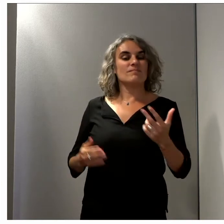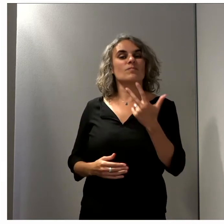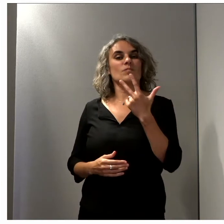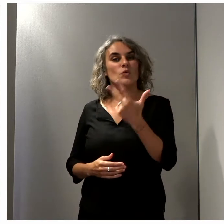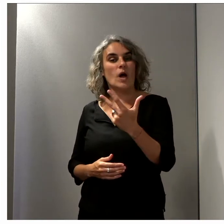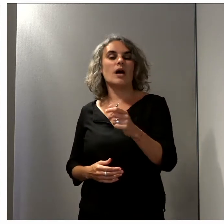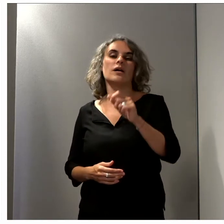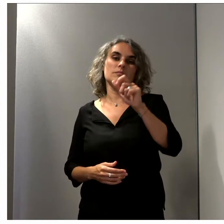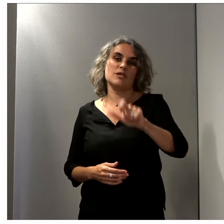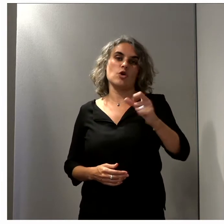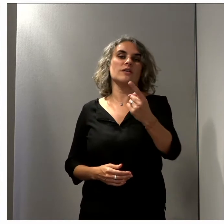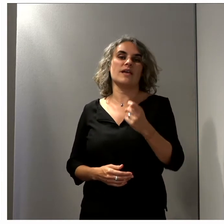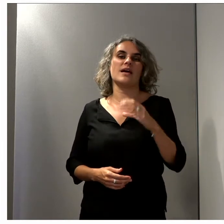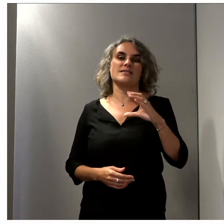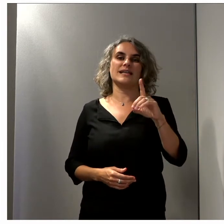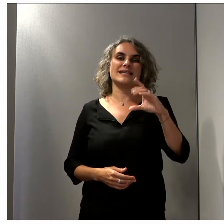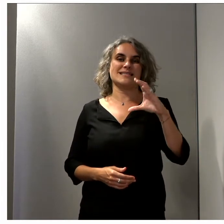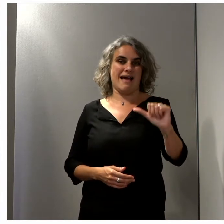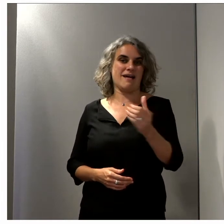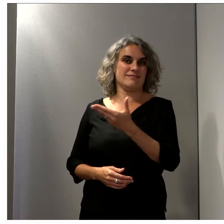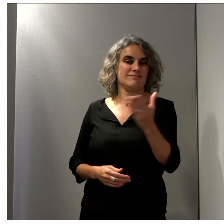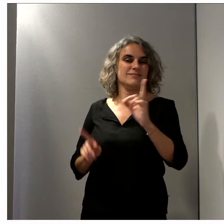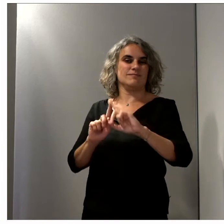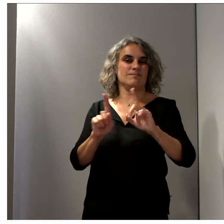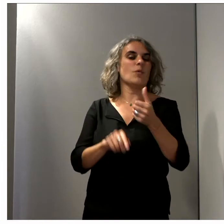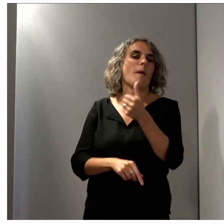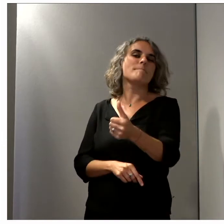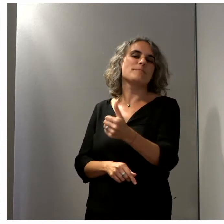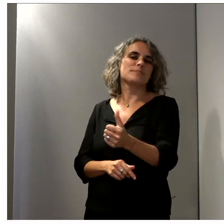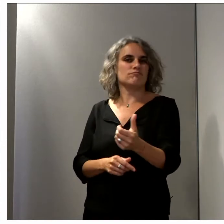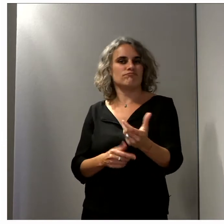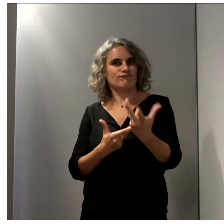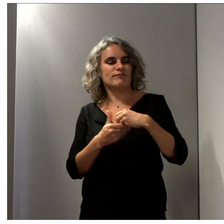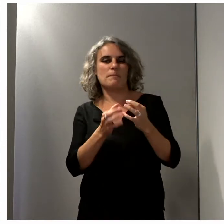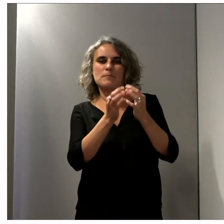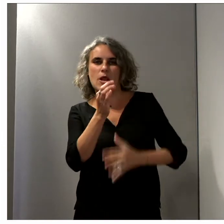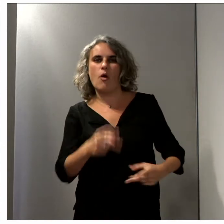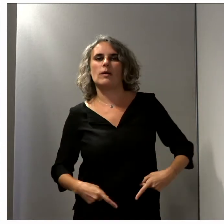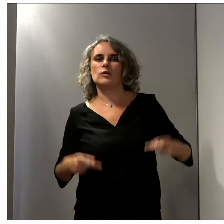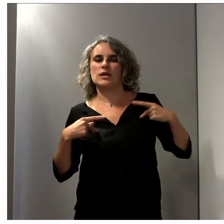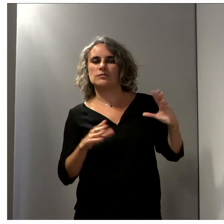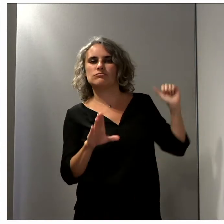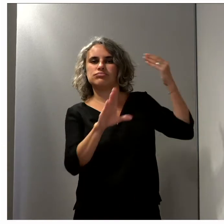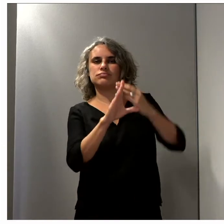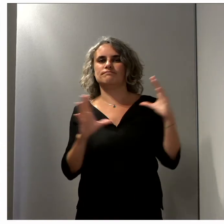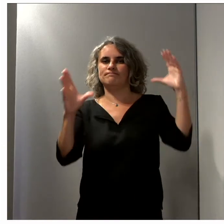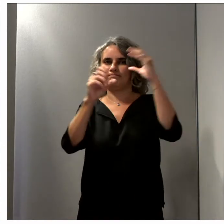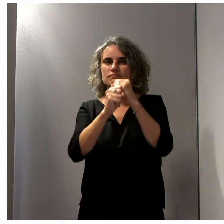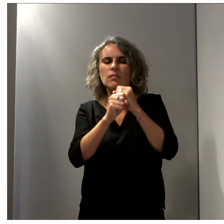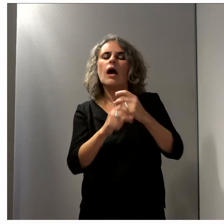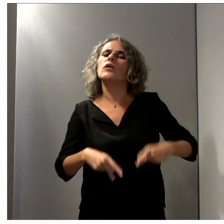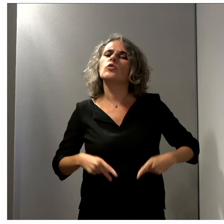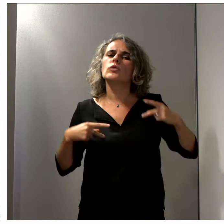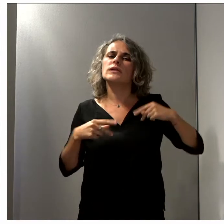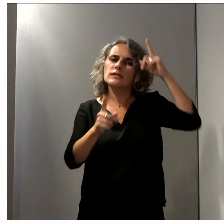3 CDCA pour vous faire la restitution de ces ateliers qui ont lieu sur le thème de